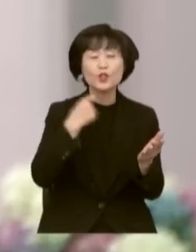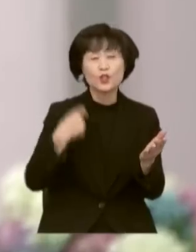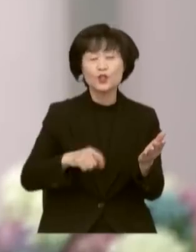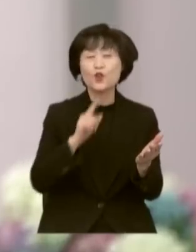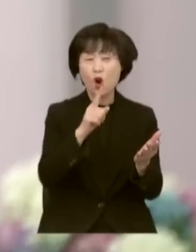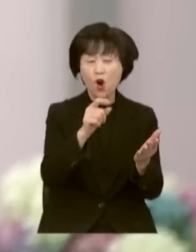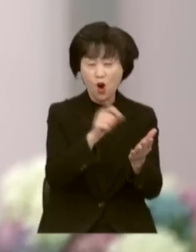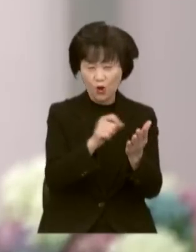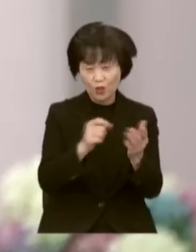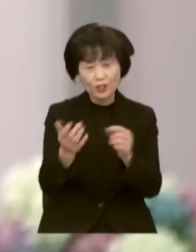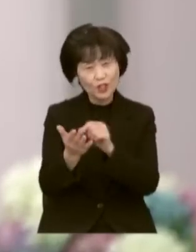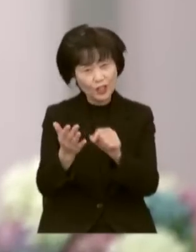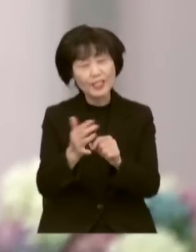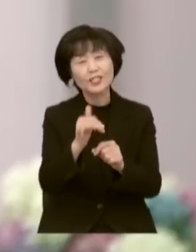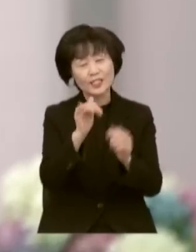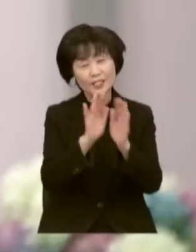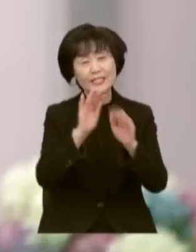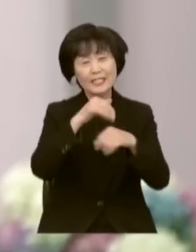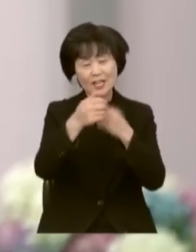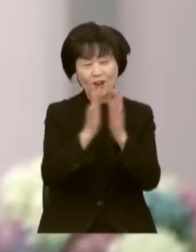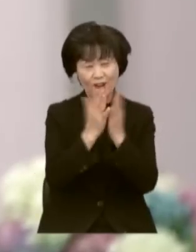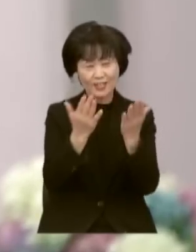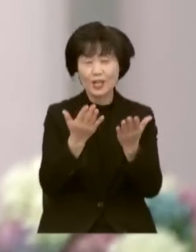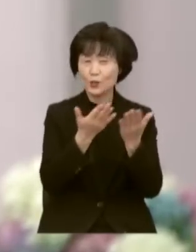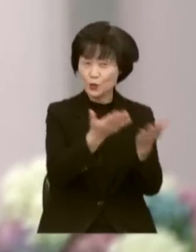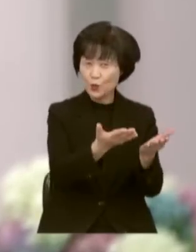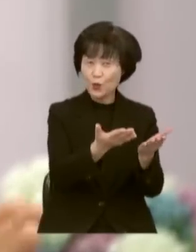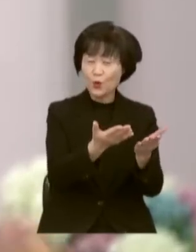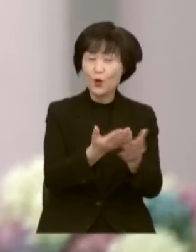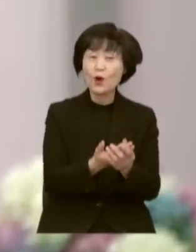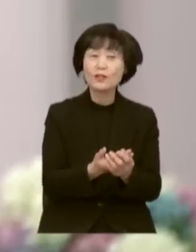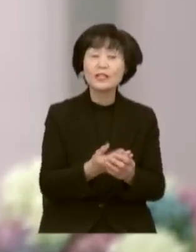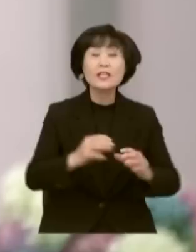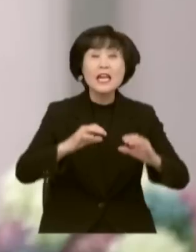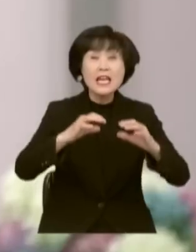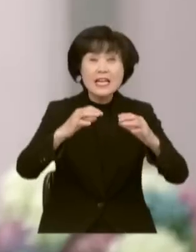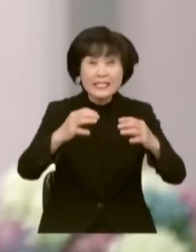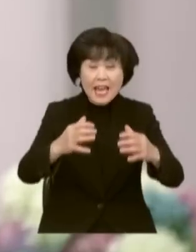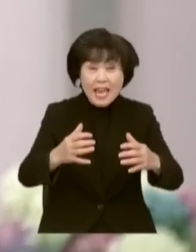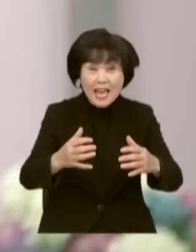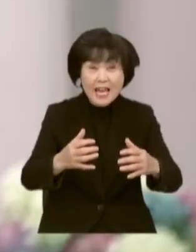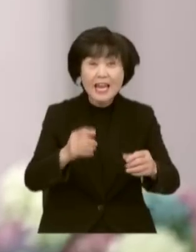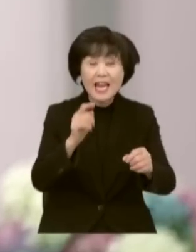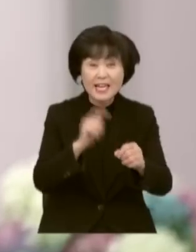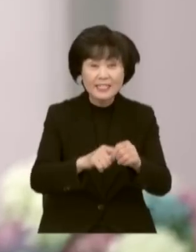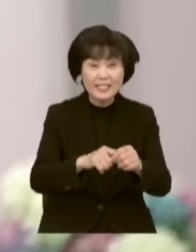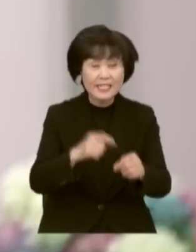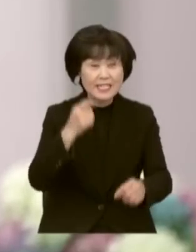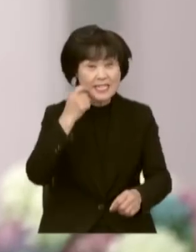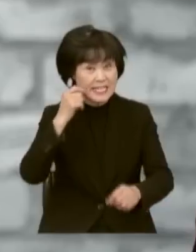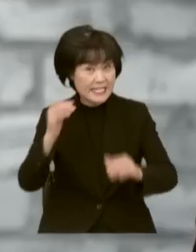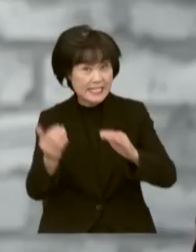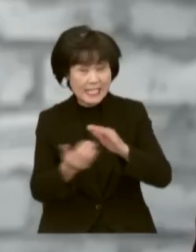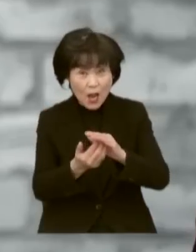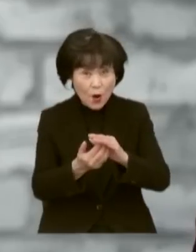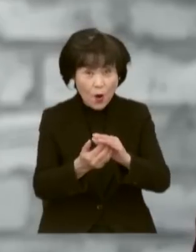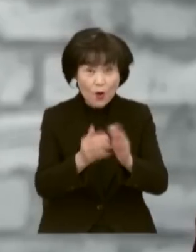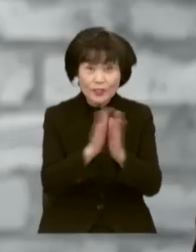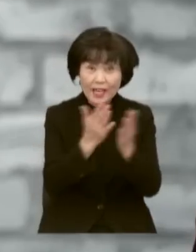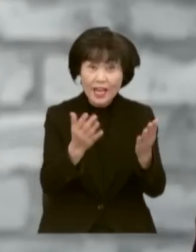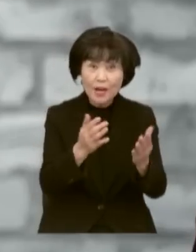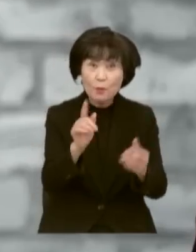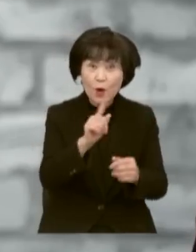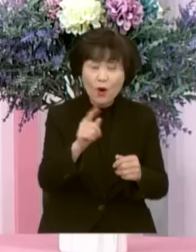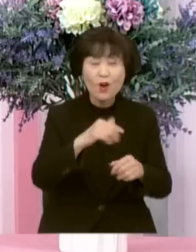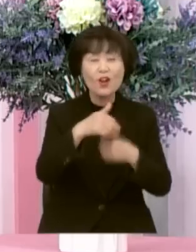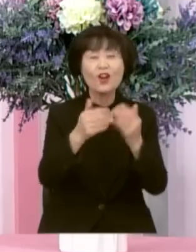공부를 이렇게 열심히 했는데 이거 볼 실력이 되시는데 이게 또 전 세계 최고의 베스트셀러가 성경 아니냐. 그렇죠. 네.